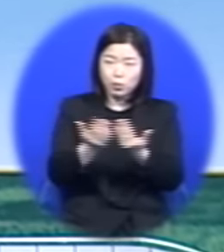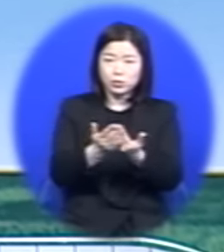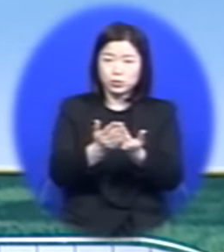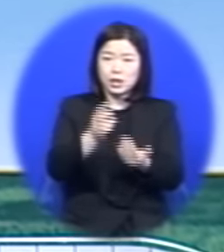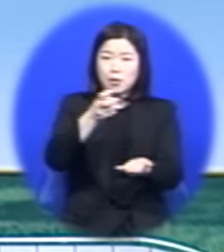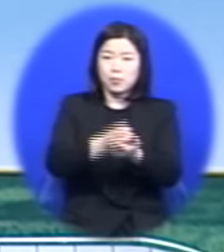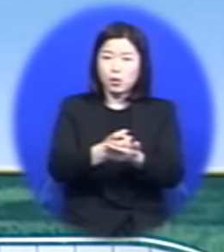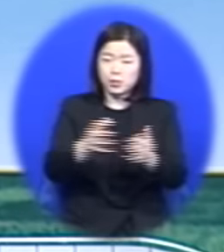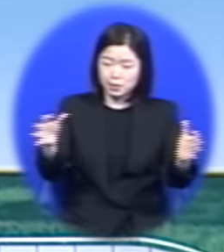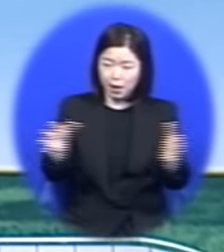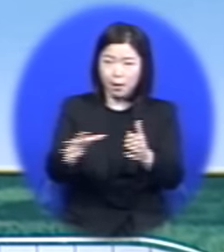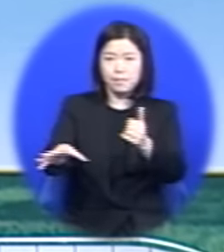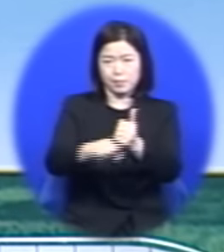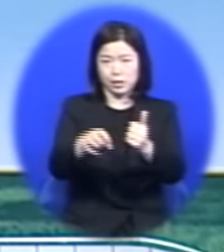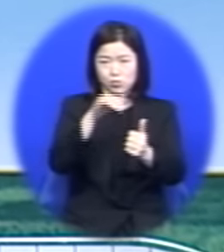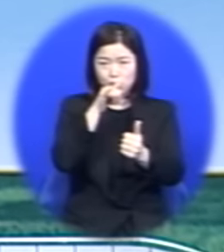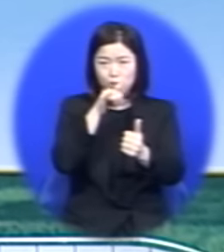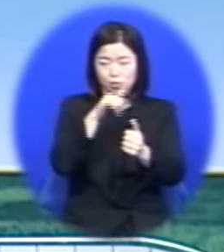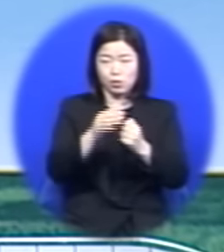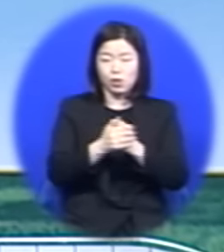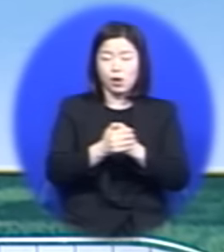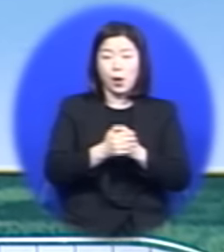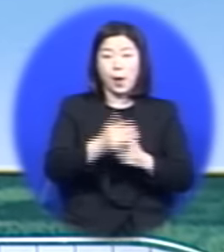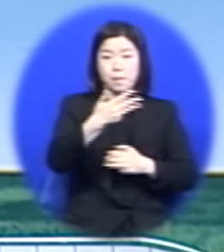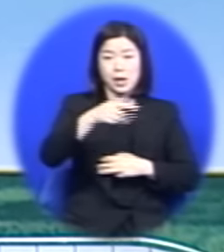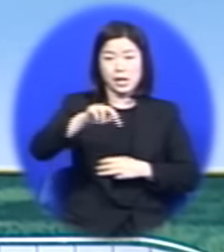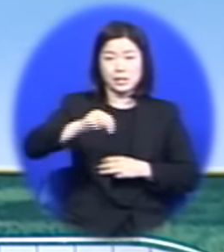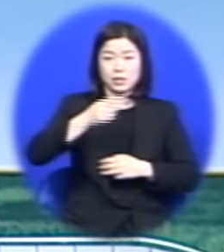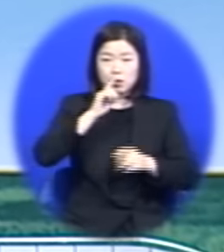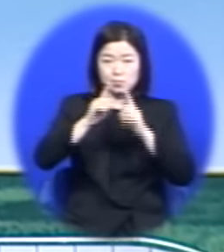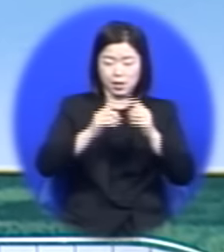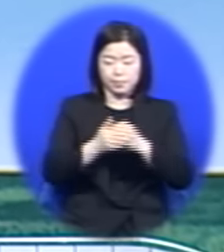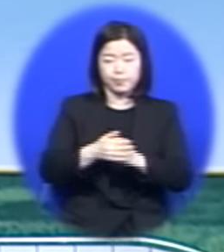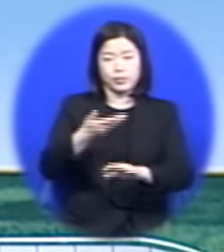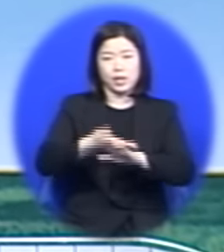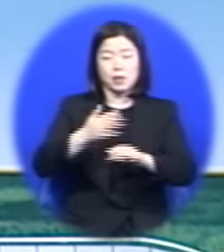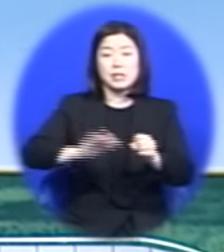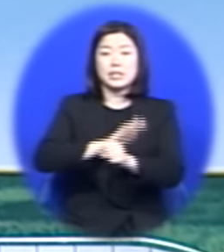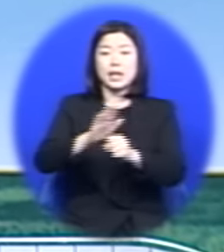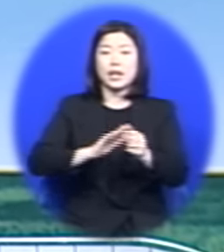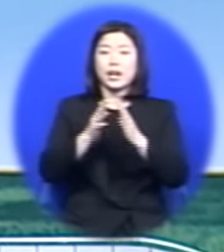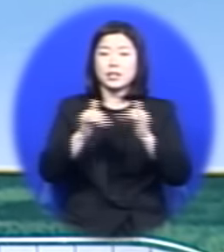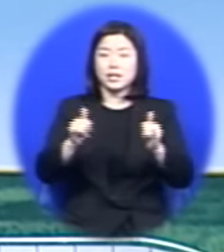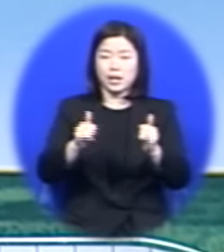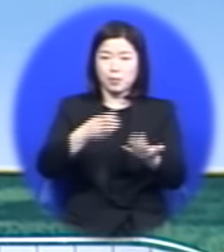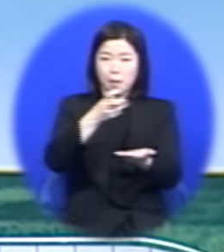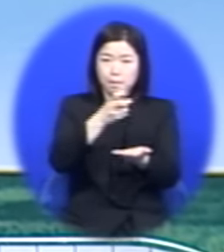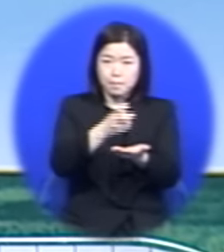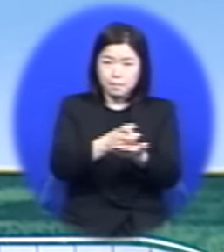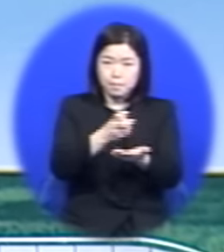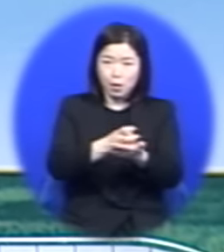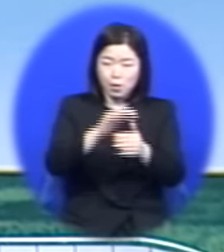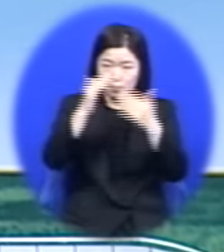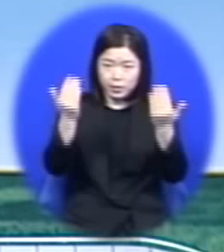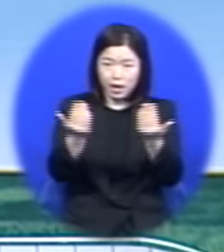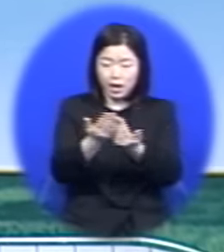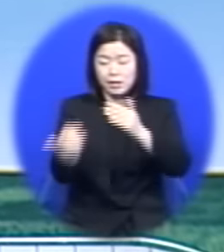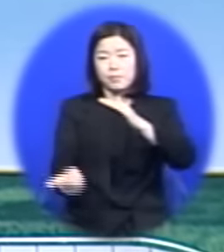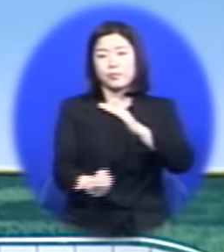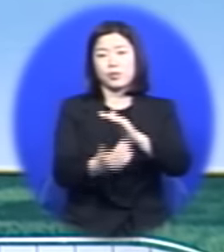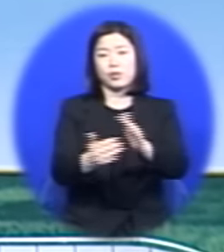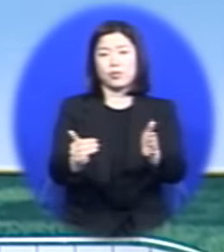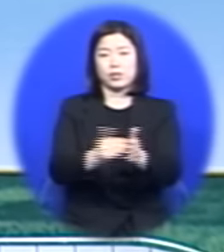다 들어있다는 겁니다. 8절 말씀에 남을 사랑하는 사람은 율법을 다 이루었습니다.